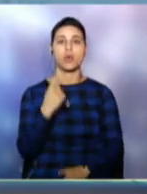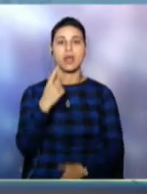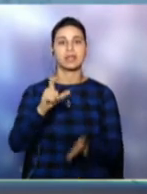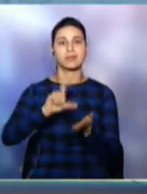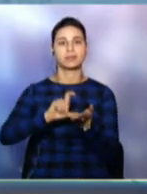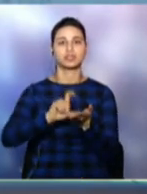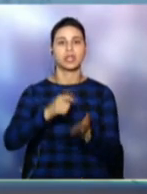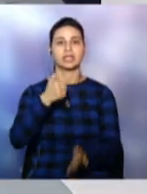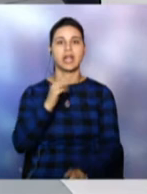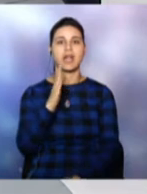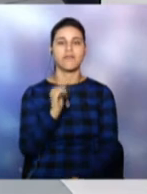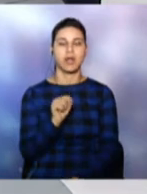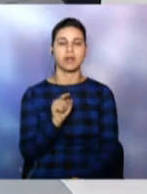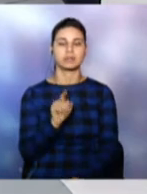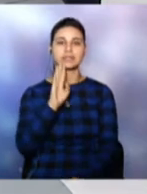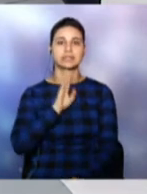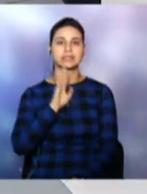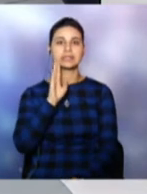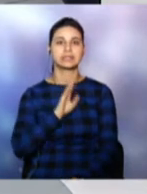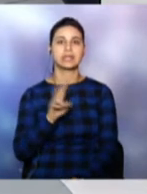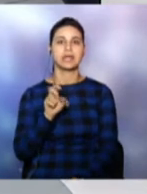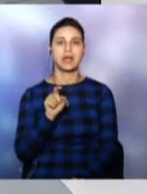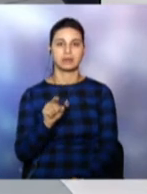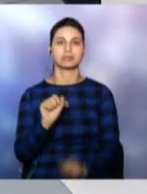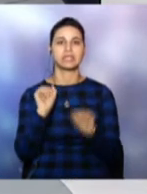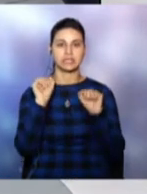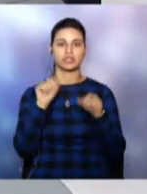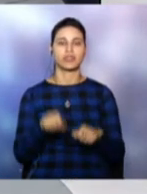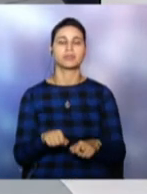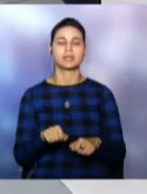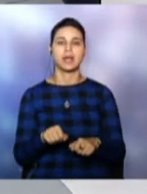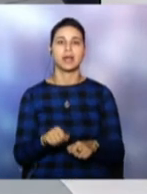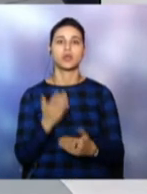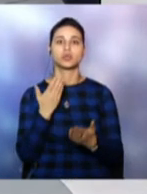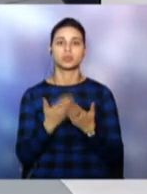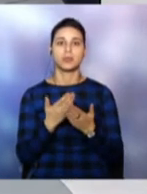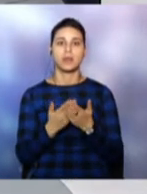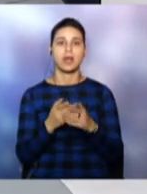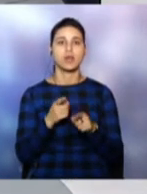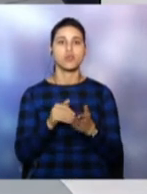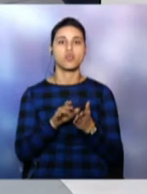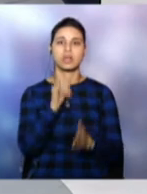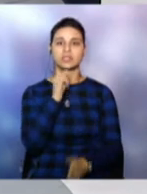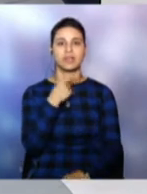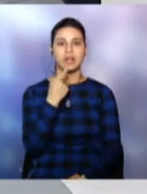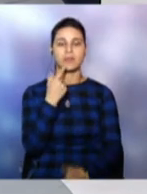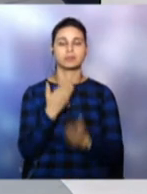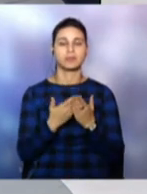ფინჯანი ყავა დილის საათებში დასაშვებია, თუ კი ის უარს ვერ ამბობს.